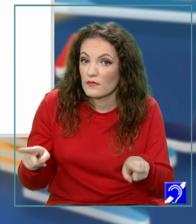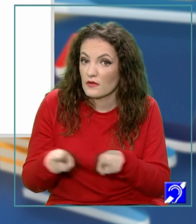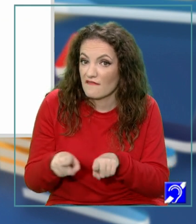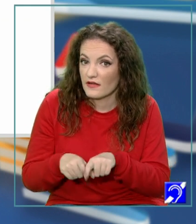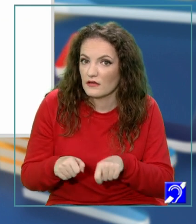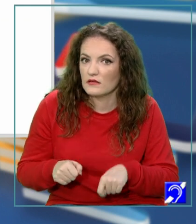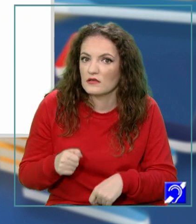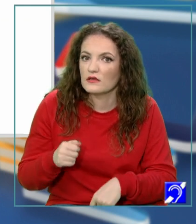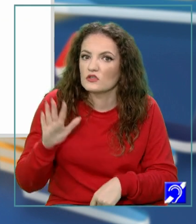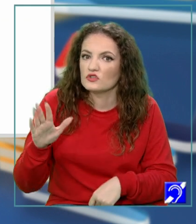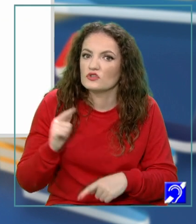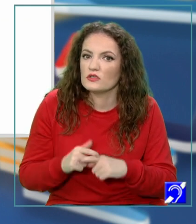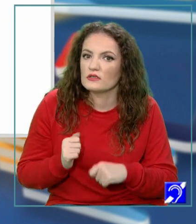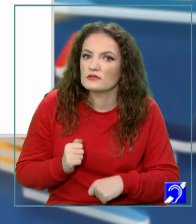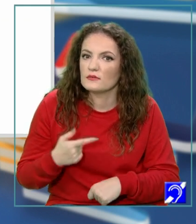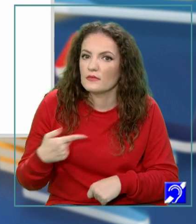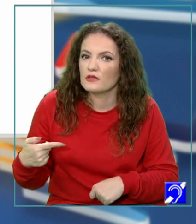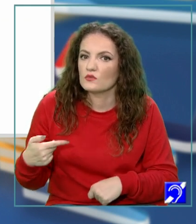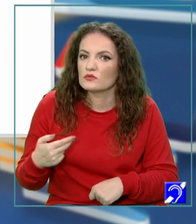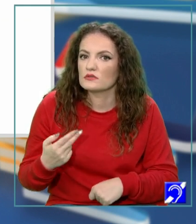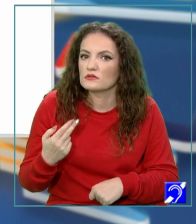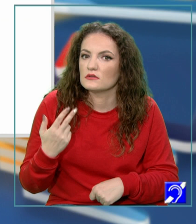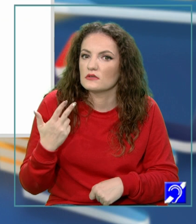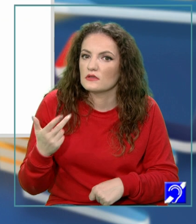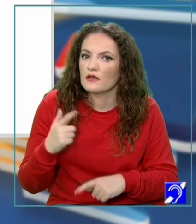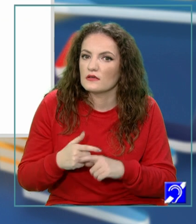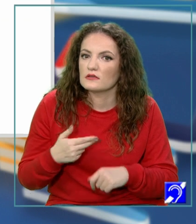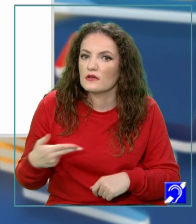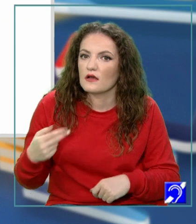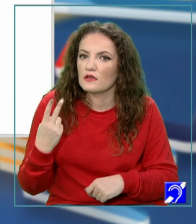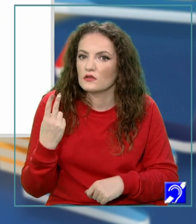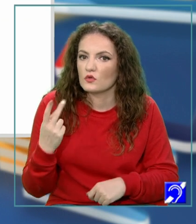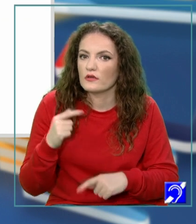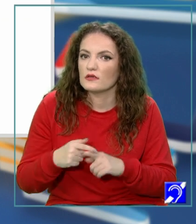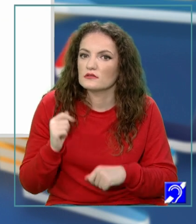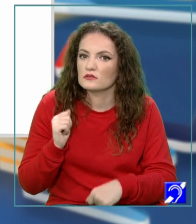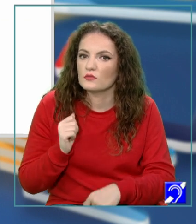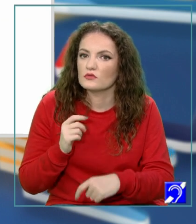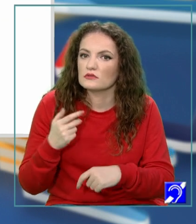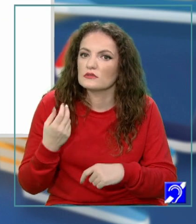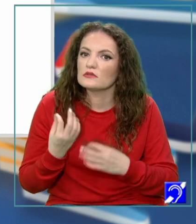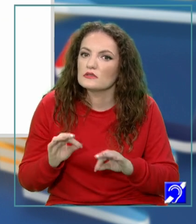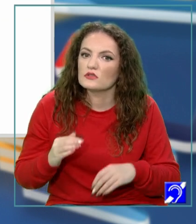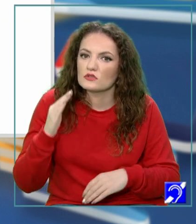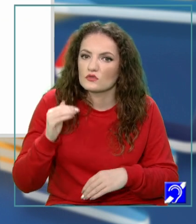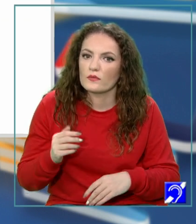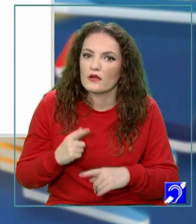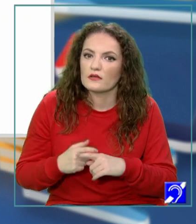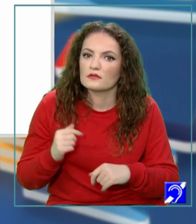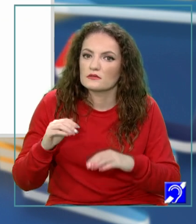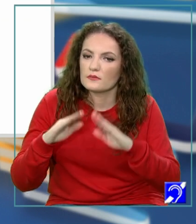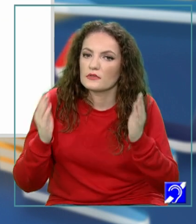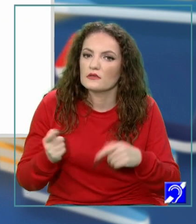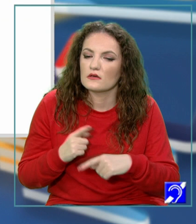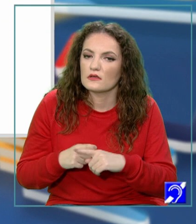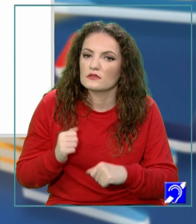3x obțin 2x plus 10 supra x pe lângă x minus 2 și asta este rezultatul final. Al treilea exemplu este 2 supra x